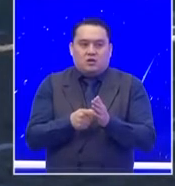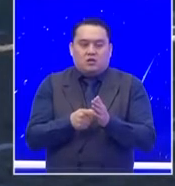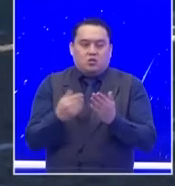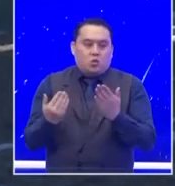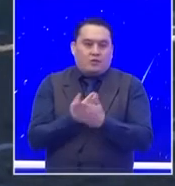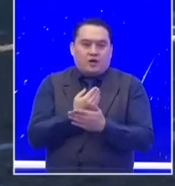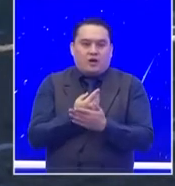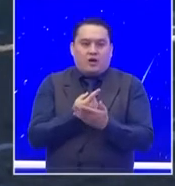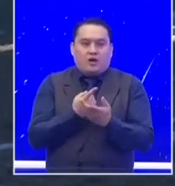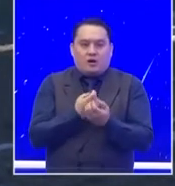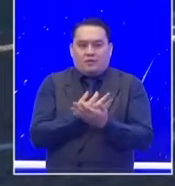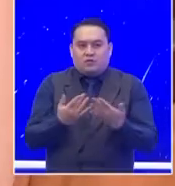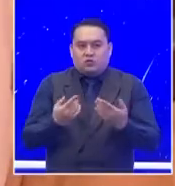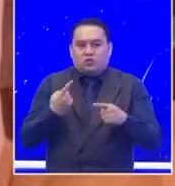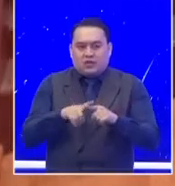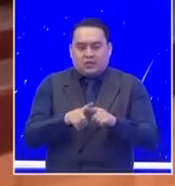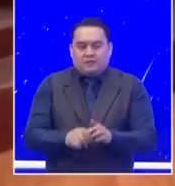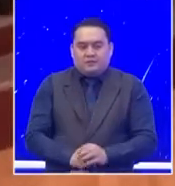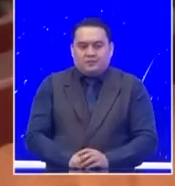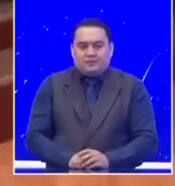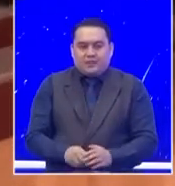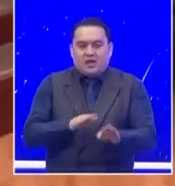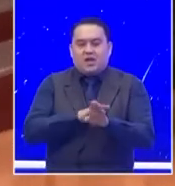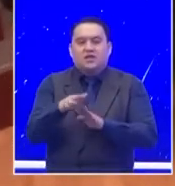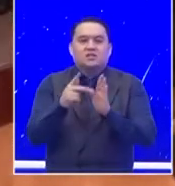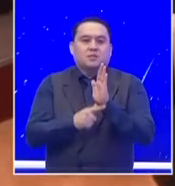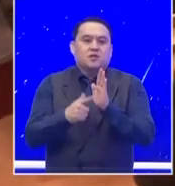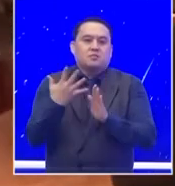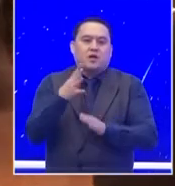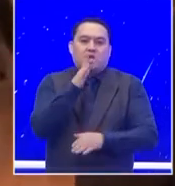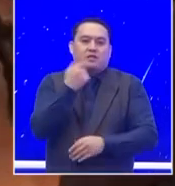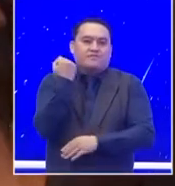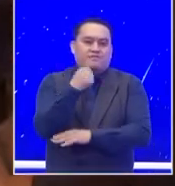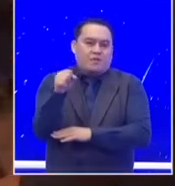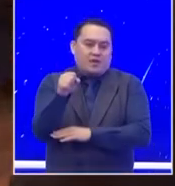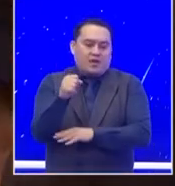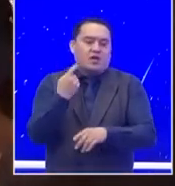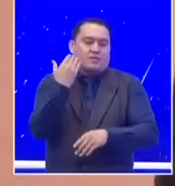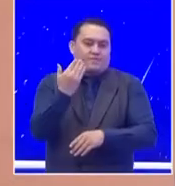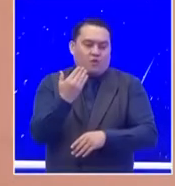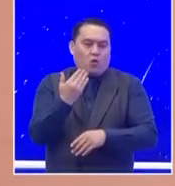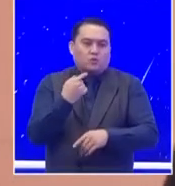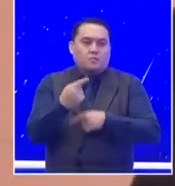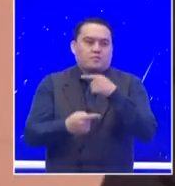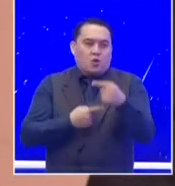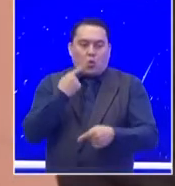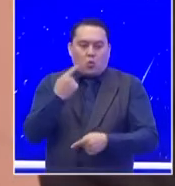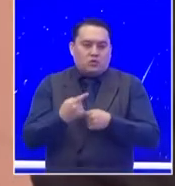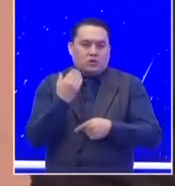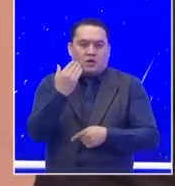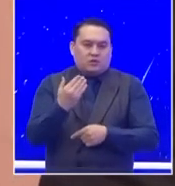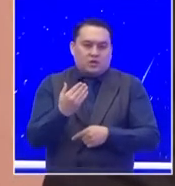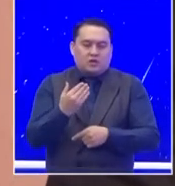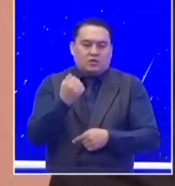новое оружие и машины. В этом году исполняется 75 лет Великой Победе. Ее для своих потомков отвоевали